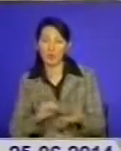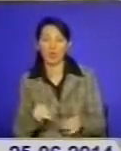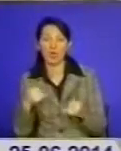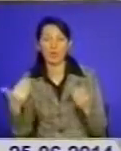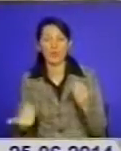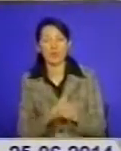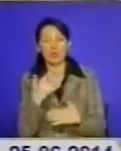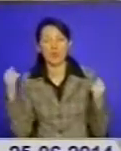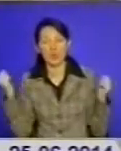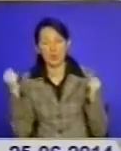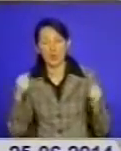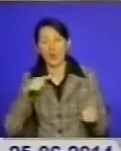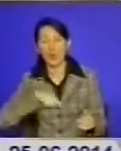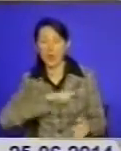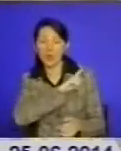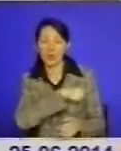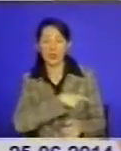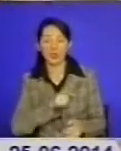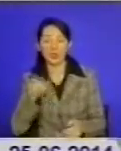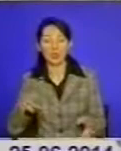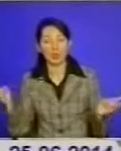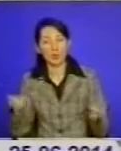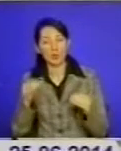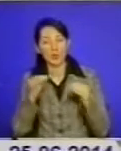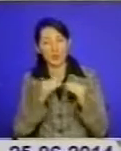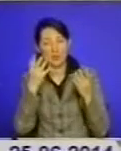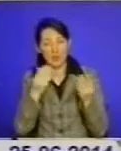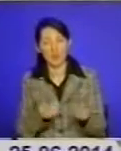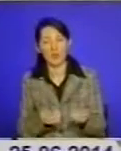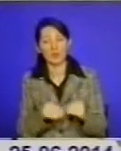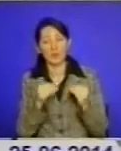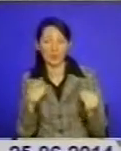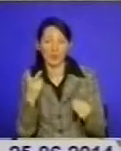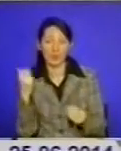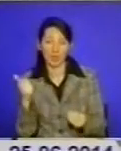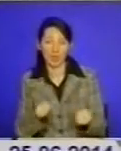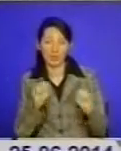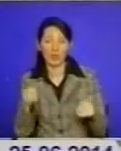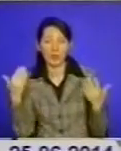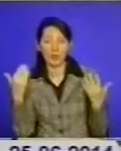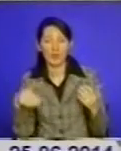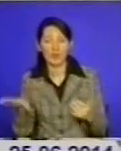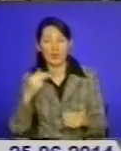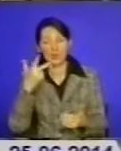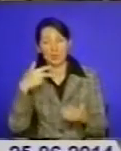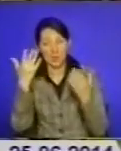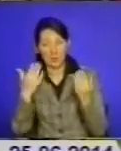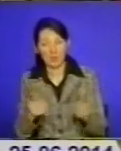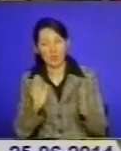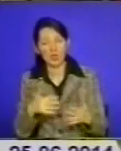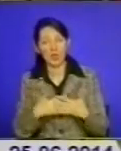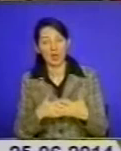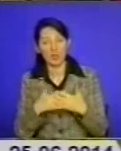відновлення фізичних і моральних сил людині потрібно 10 днів, максимум 2 тижні. Можна відпочивати всі 30 днів, але тільки